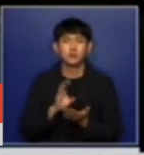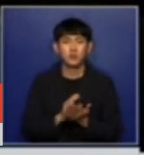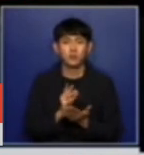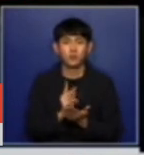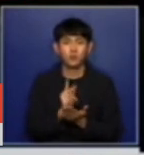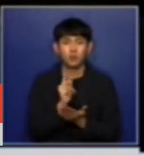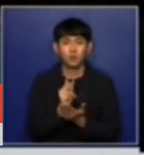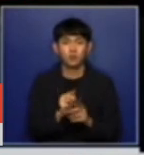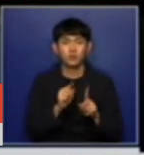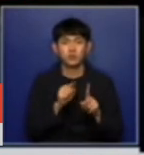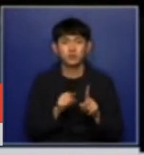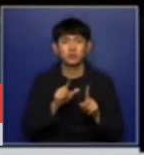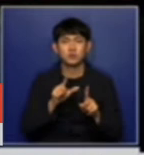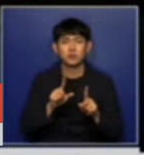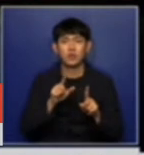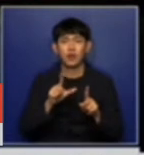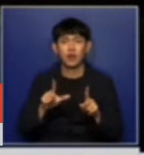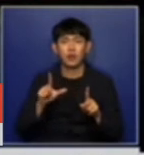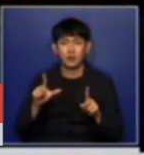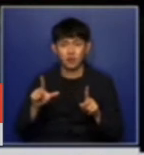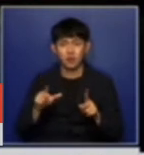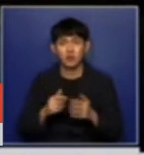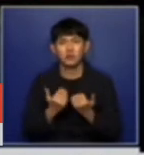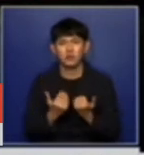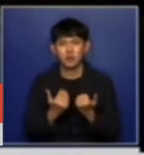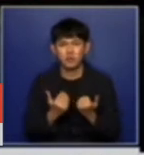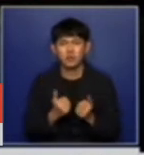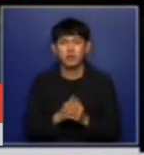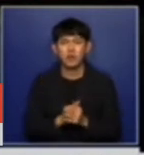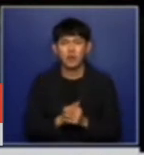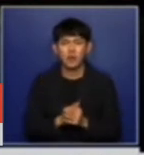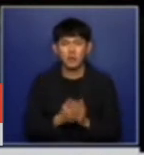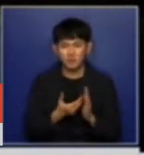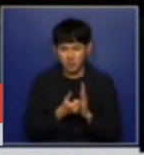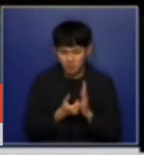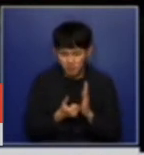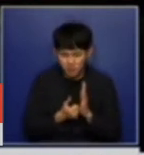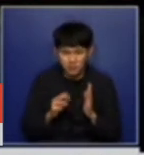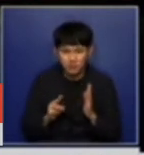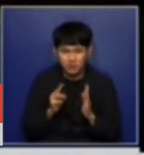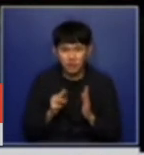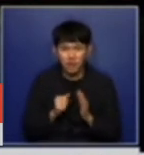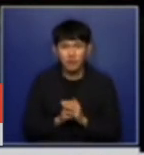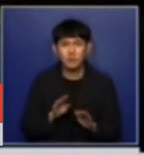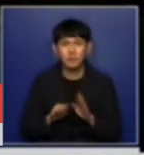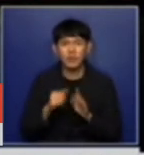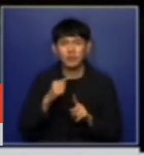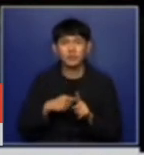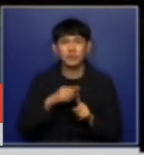านล้านท่านใช้ไปแล้วขณะนี้กำลังใช้อยู่และจะใช้อยู่ไปถึงกันยา